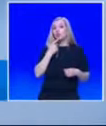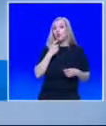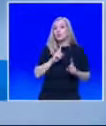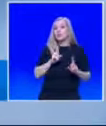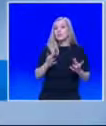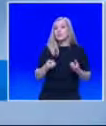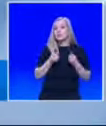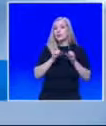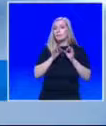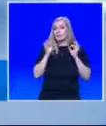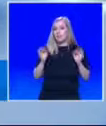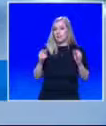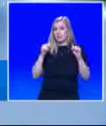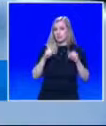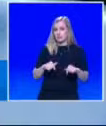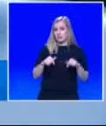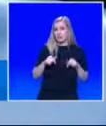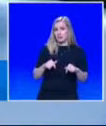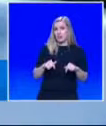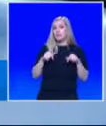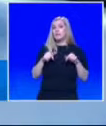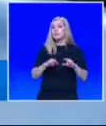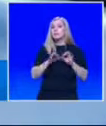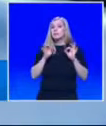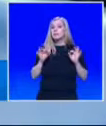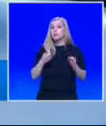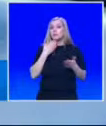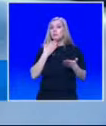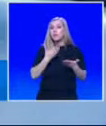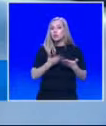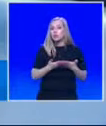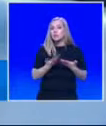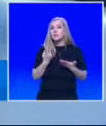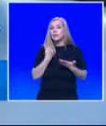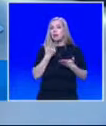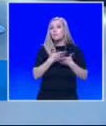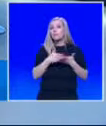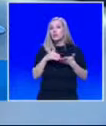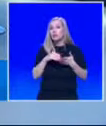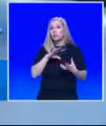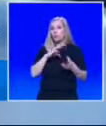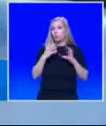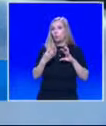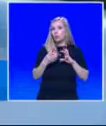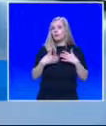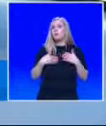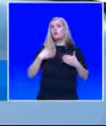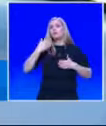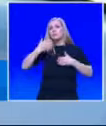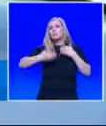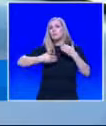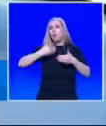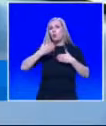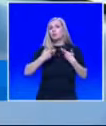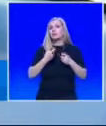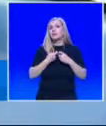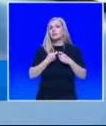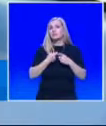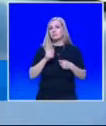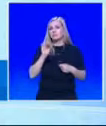не се вземат мерки сега, и тези мерки, които са предложени, са само част от политиката, има още много неща, които трябва да